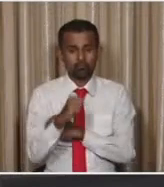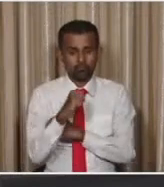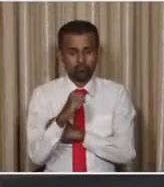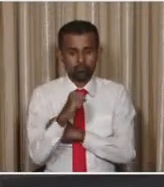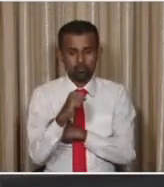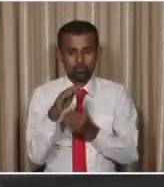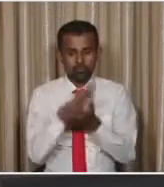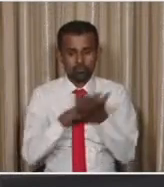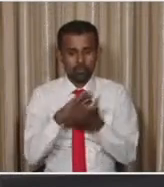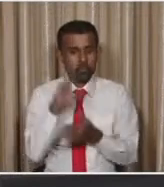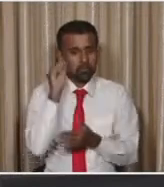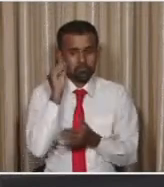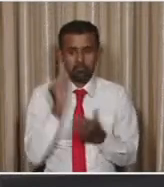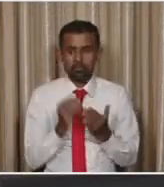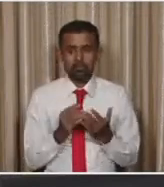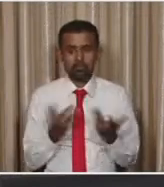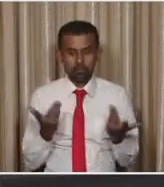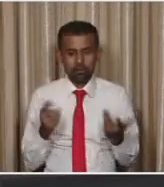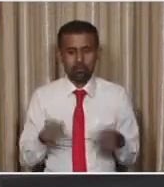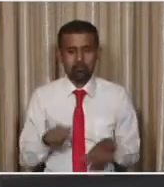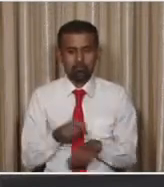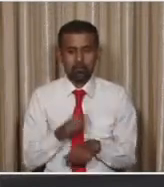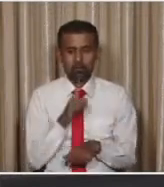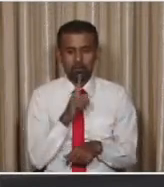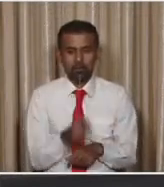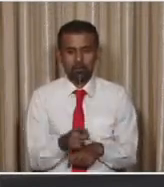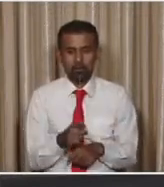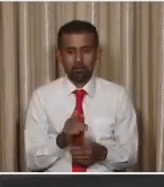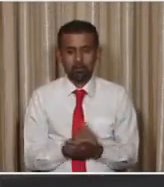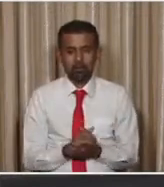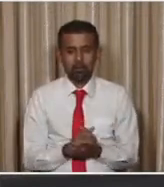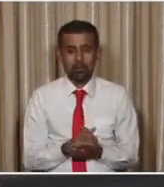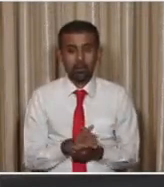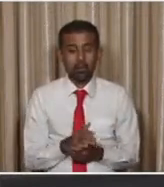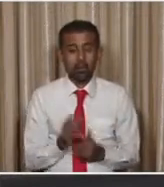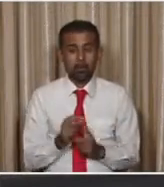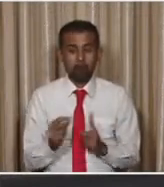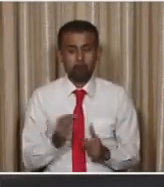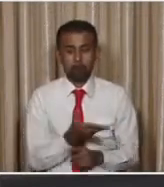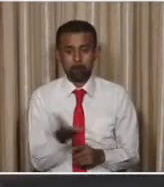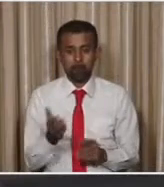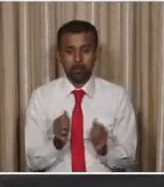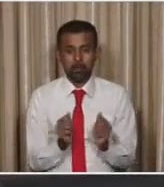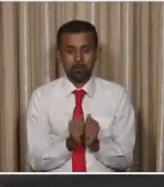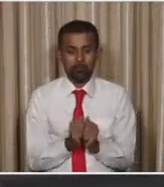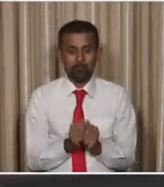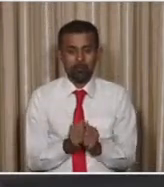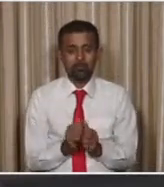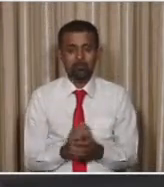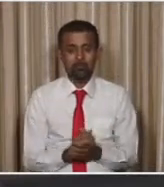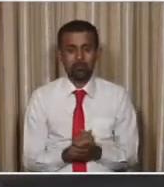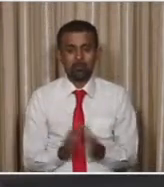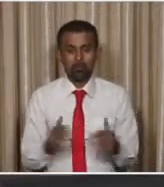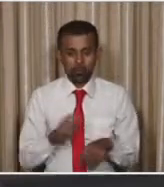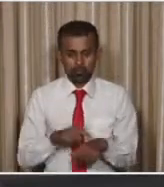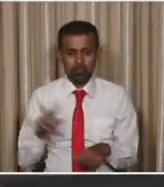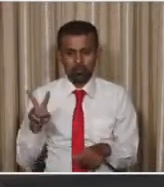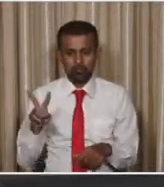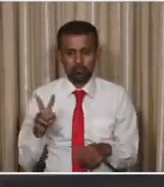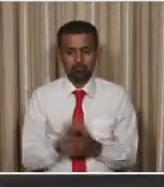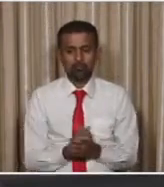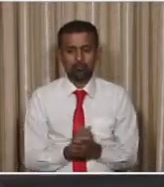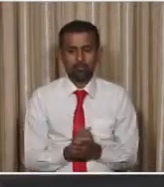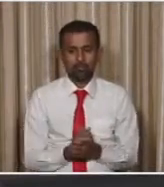පිළිබඳව අවබෝධයක් තිබුණේ නැහැ කියන එක මේ වෙලාවේ කියන්න ඕනේ සභාවේ කටයුතු මෙහෙවීමේදී විපක්ෂයේ මන්ත්‍රීවරුන්ට